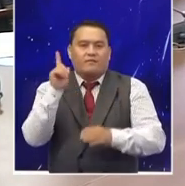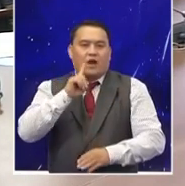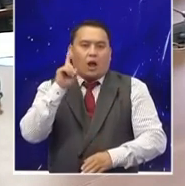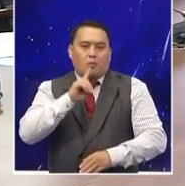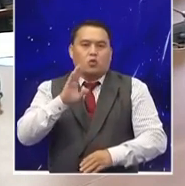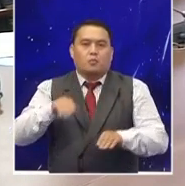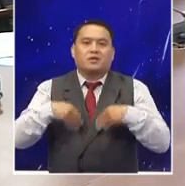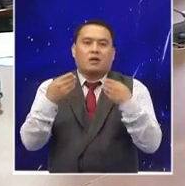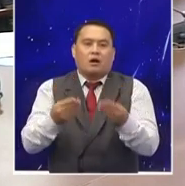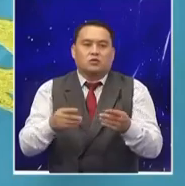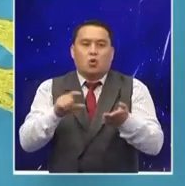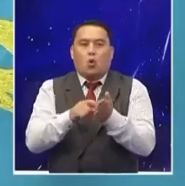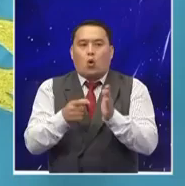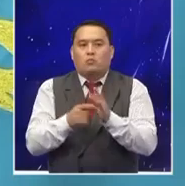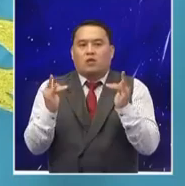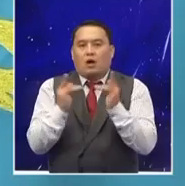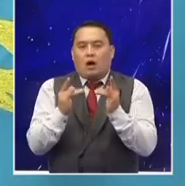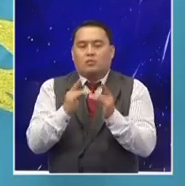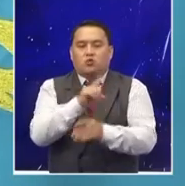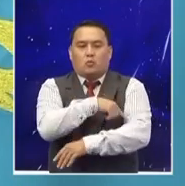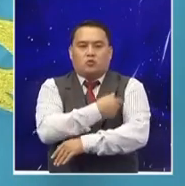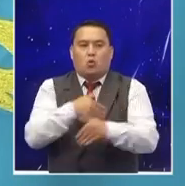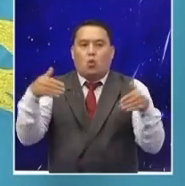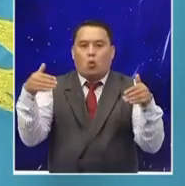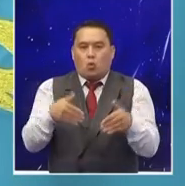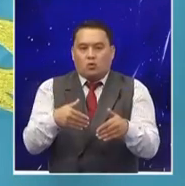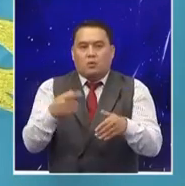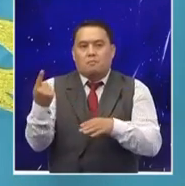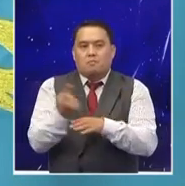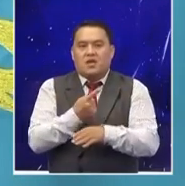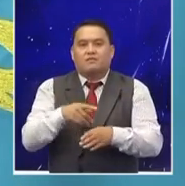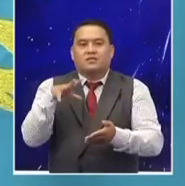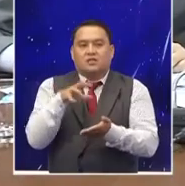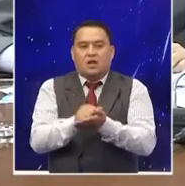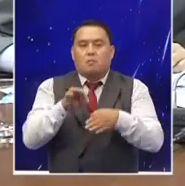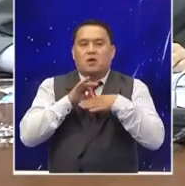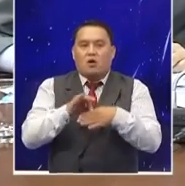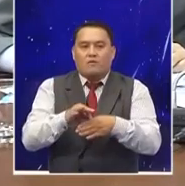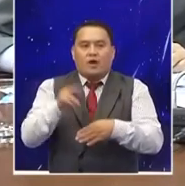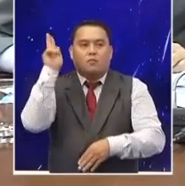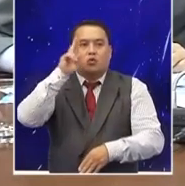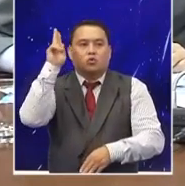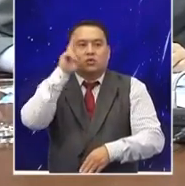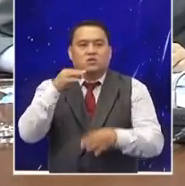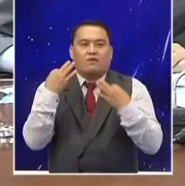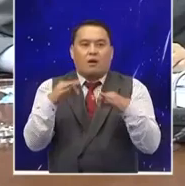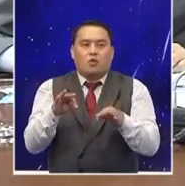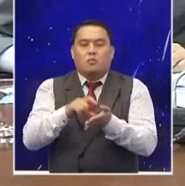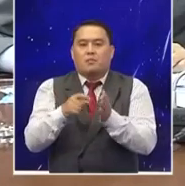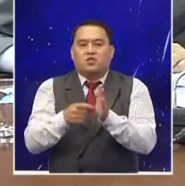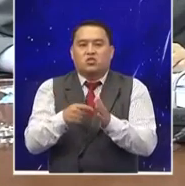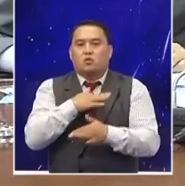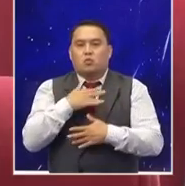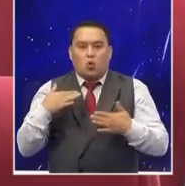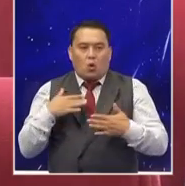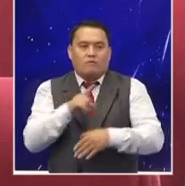многим будут предоставлены комнаты в общежитии медицинского колледжа поскольку первое время занятия будут вестись дистанционно то свободных помещений много